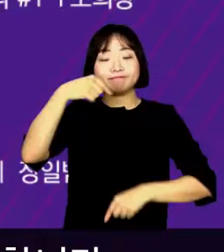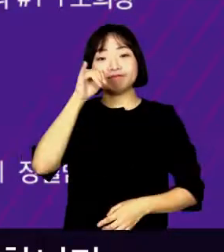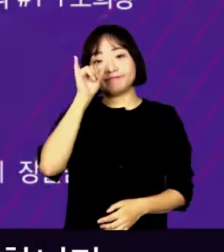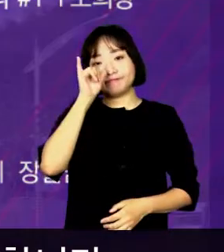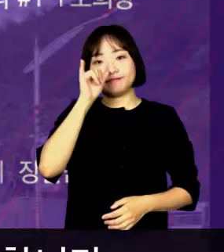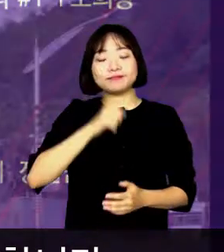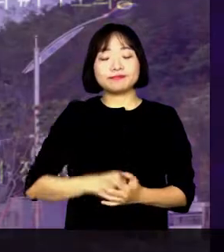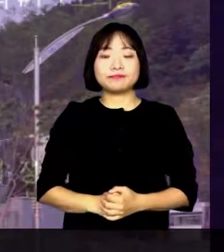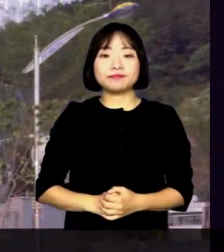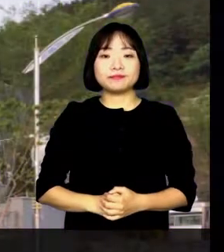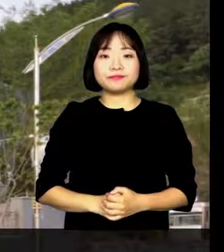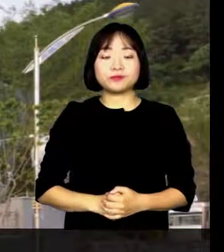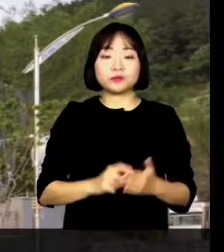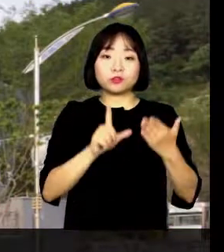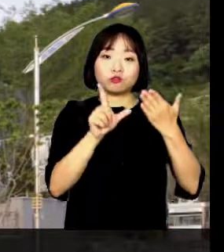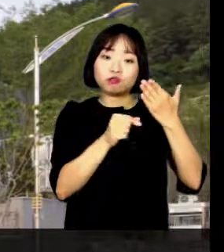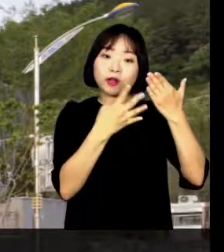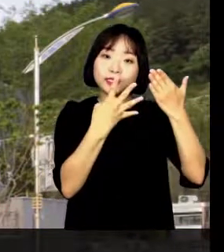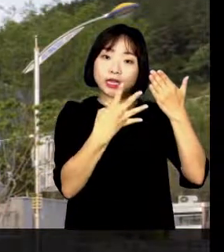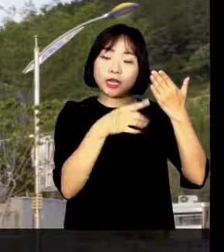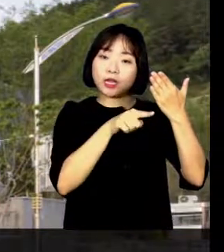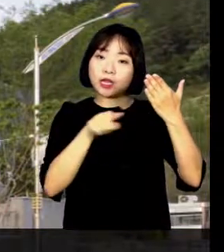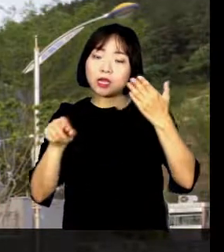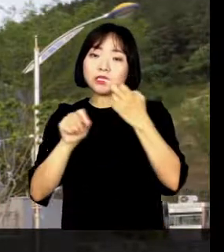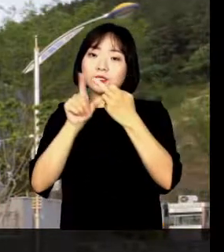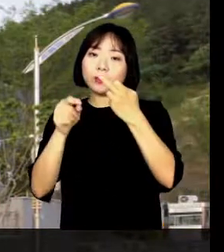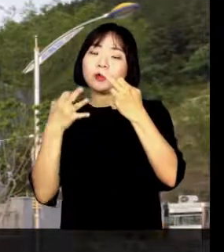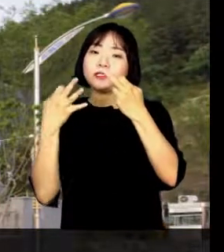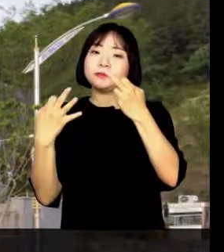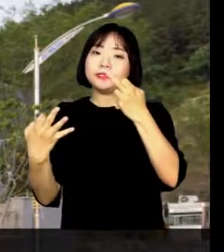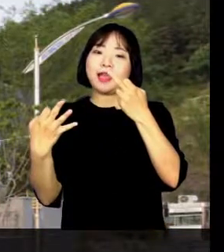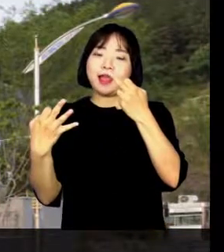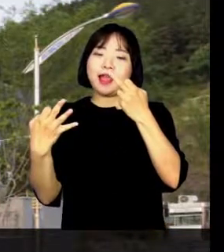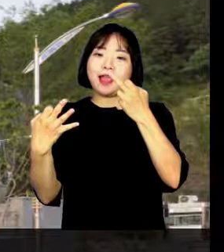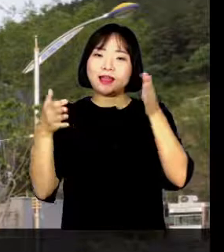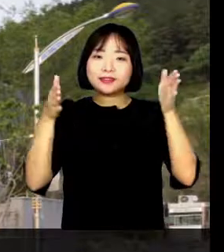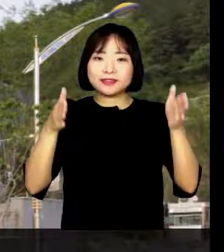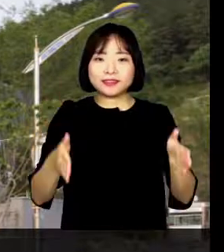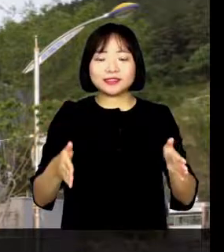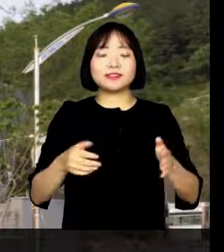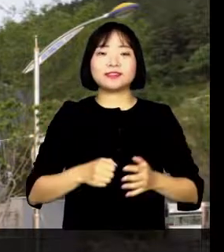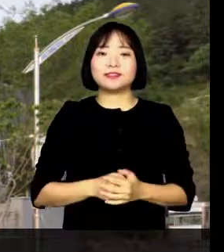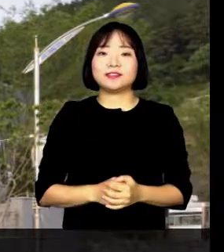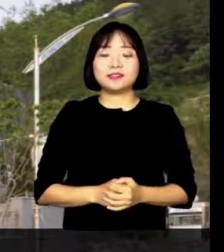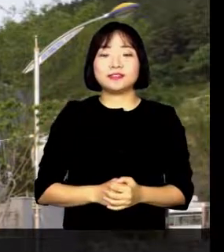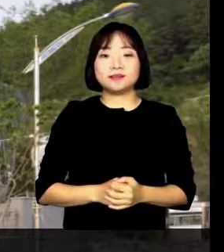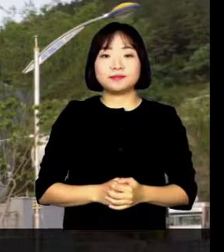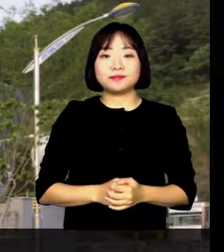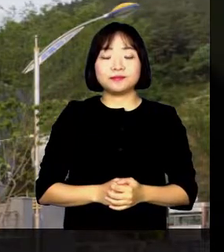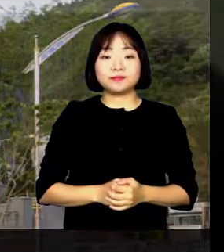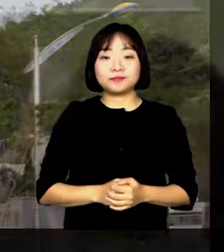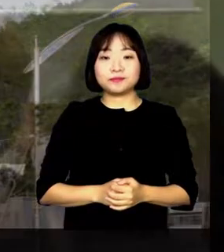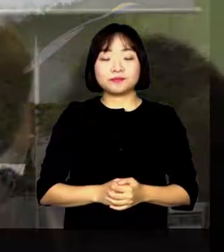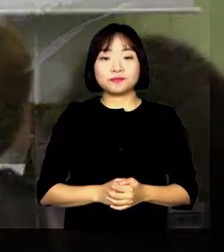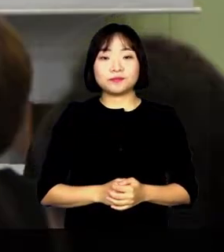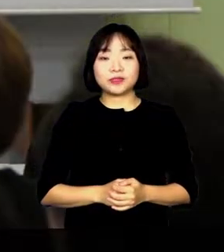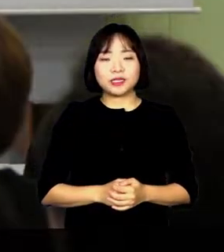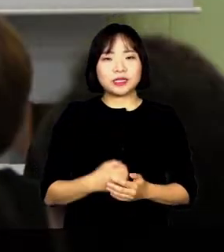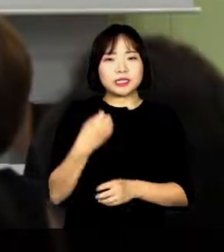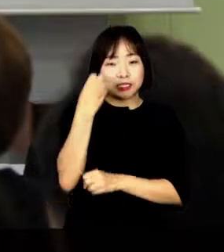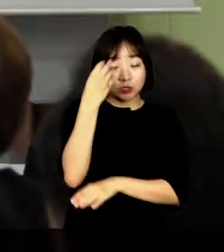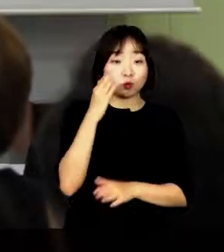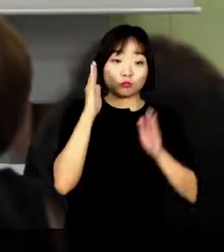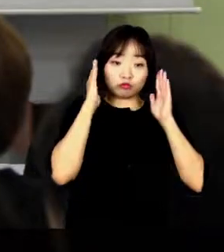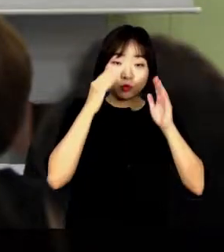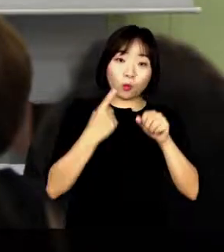모집합니다. 오는 9월 4일부터 12월 14일까지 운영될 예술아카데미 가을 정규학기에는 기존